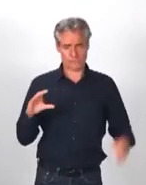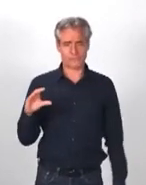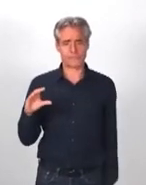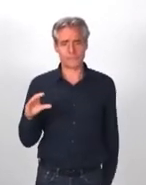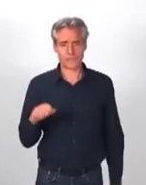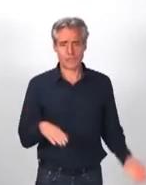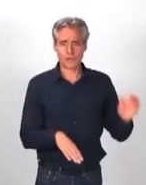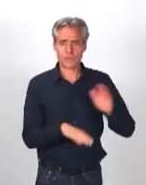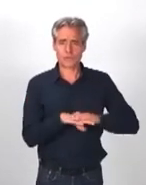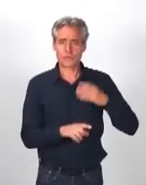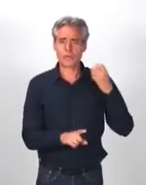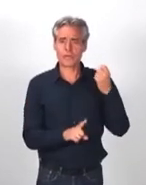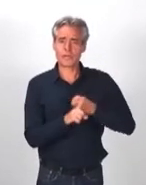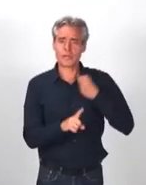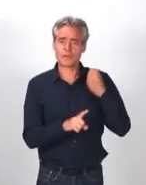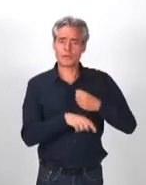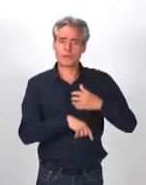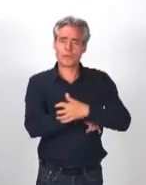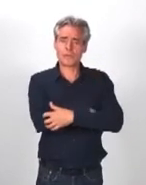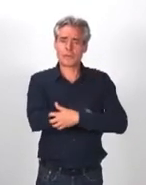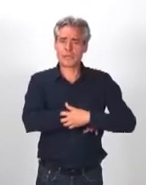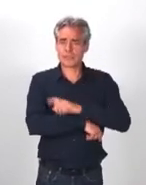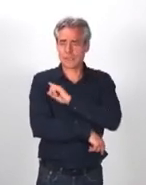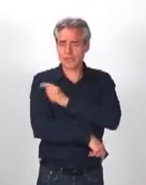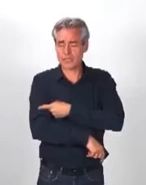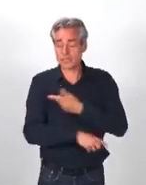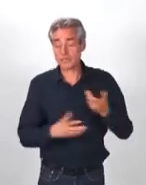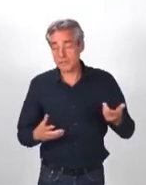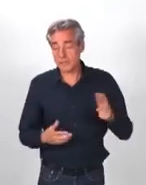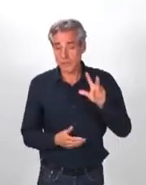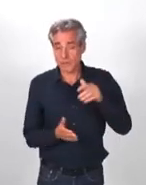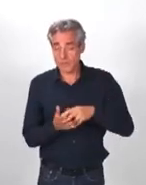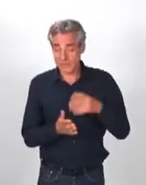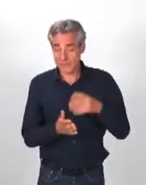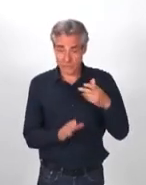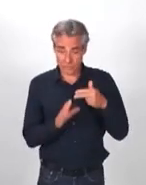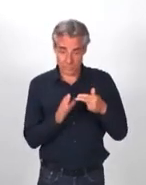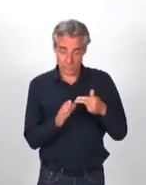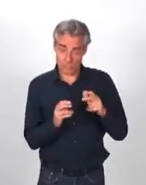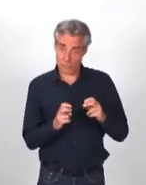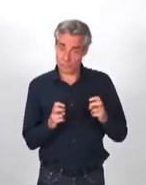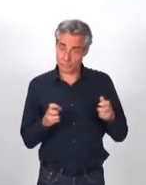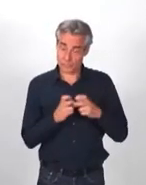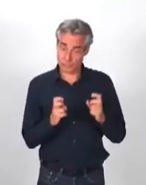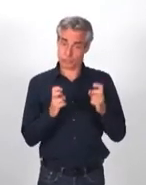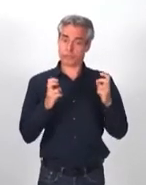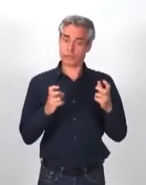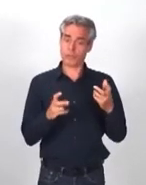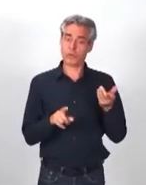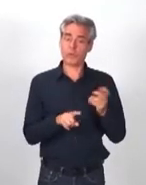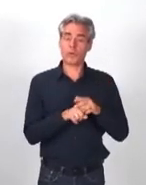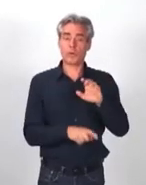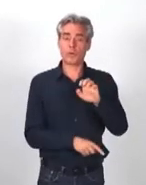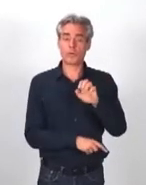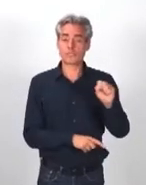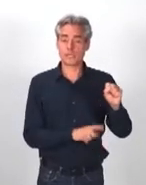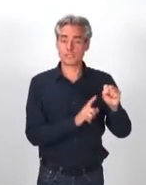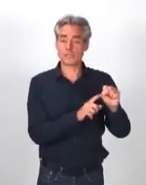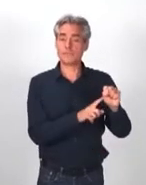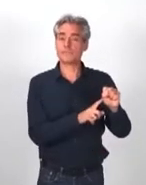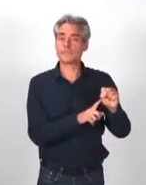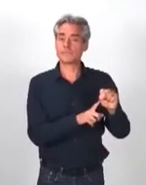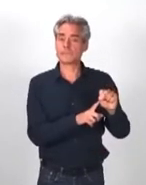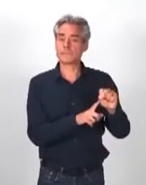sur la lutte, sur la précarité énergétique. Voilà, c'est des montants qui sont importants. Je voudrais aussi insister sur l'ESS.